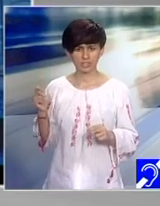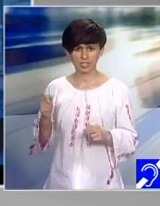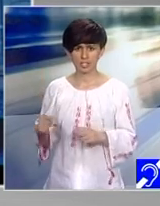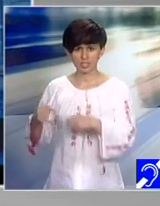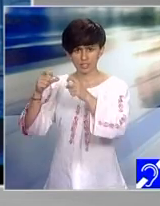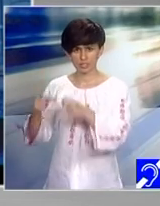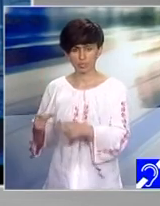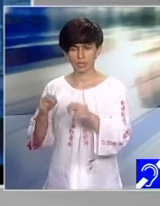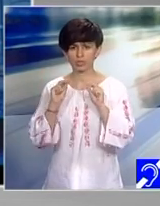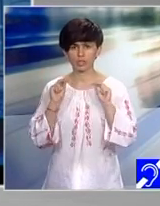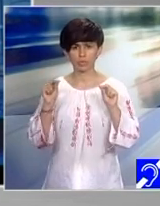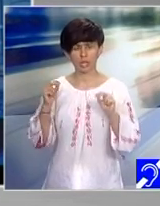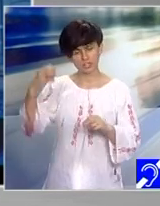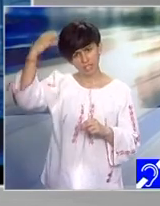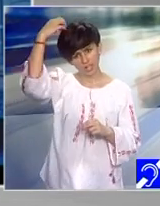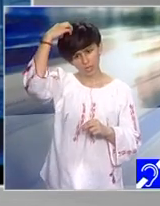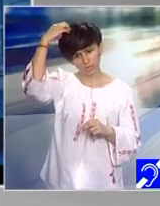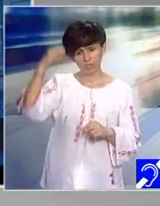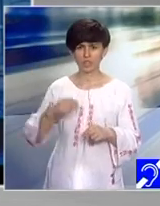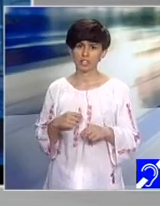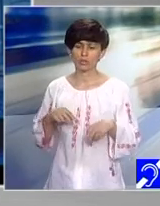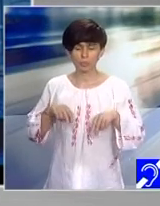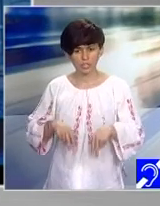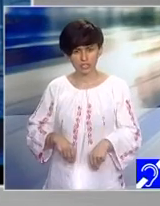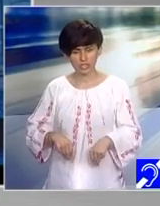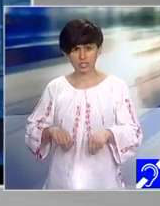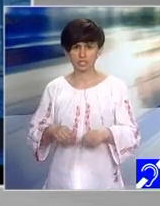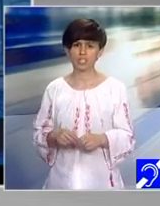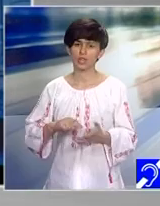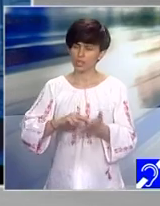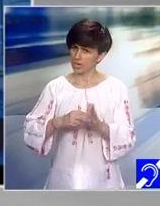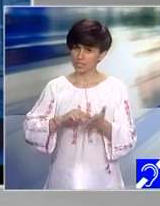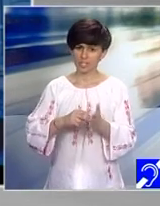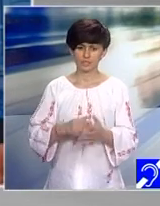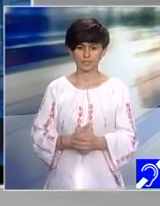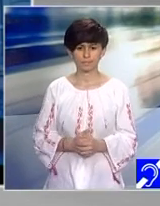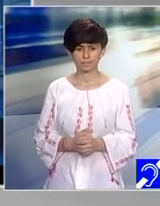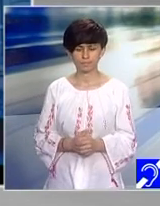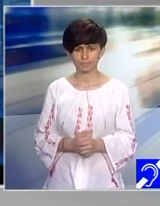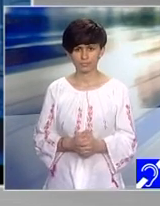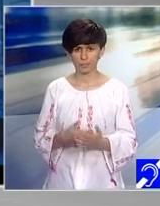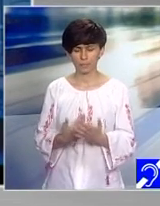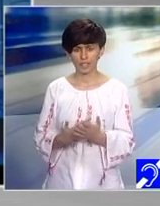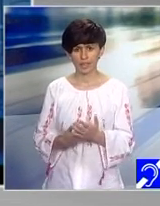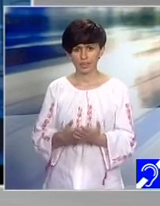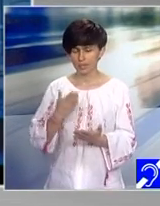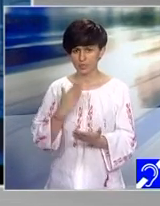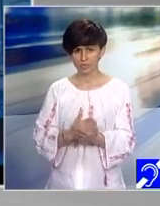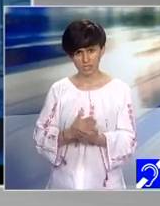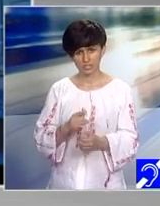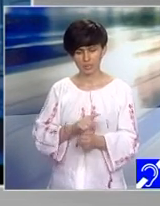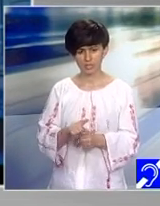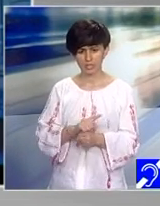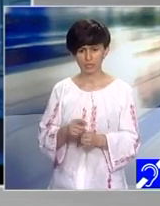din zona guvernului și a președinției și a ONG-urilor, pentru a pune lucrurile cap la cap. Pentru că